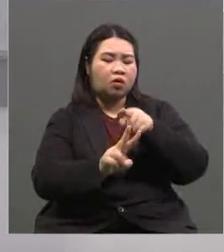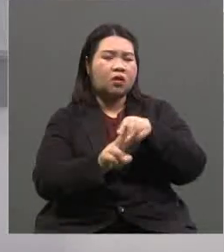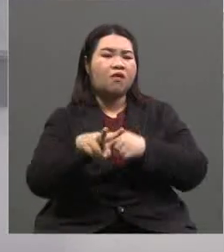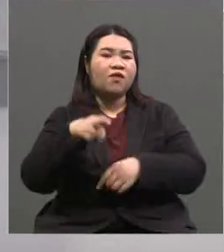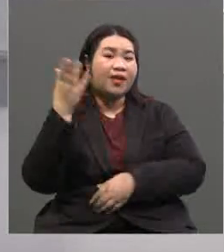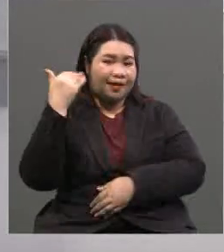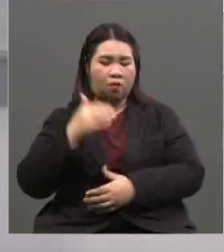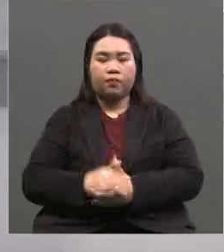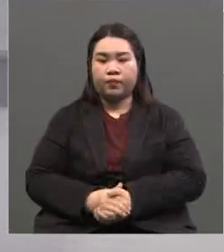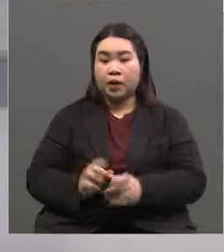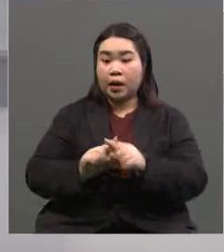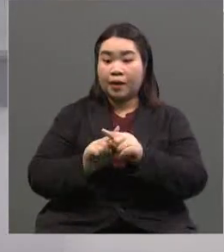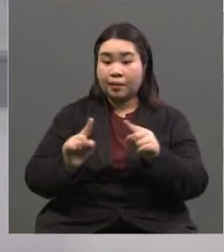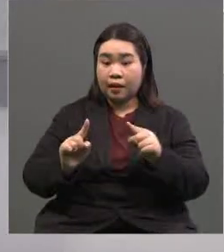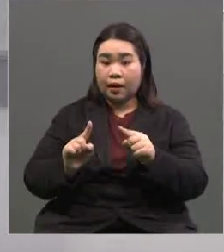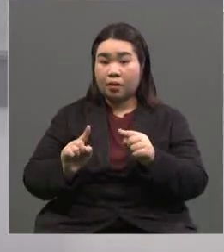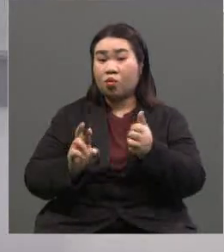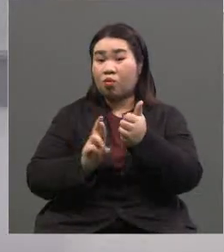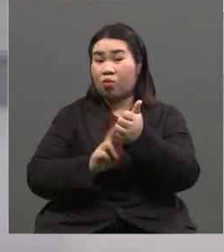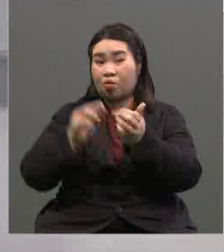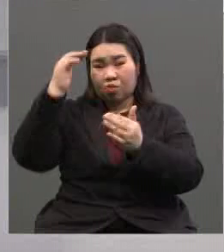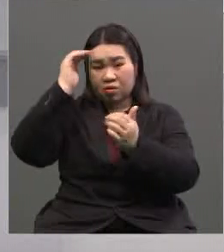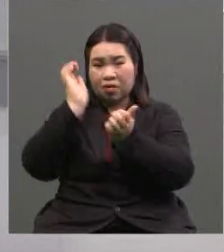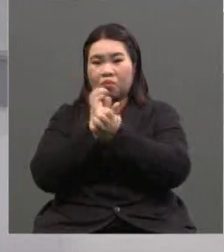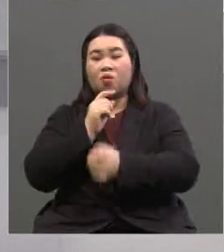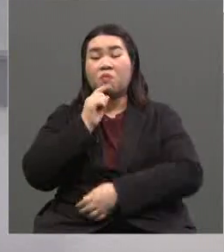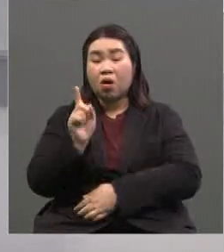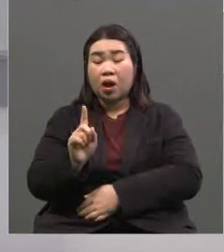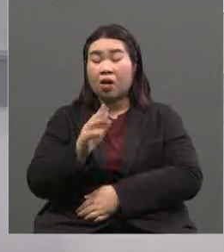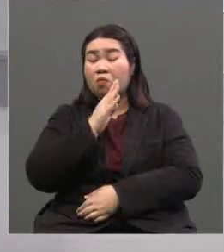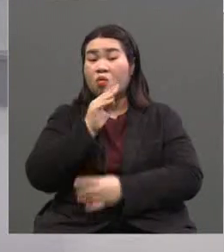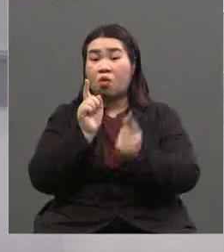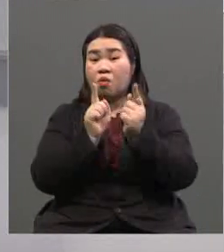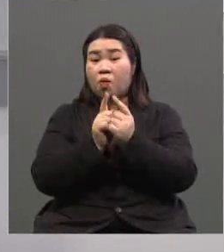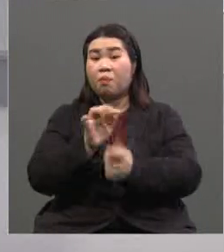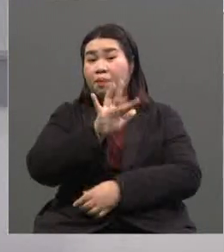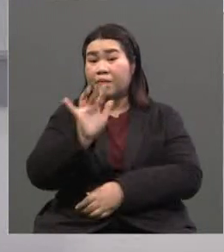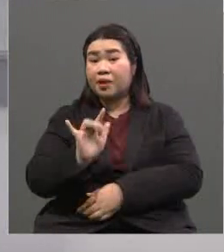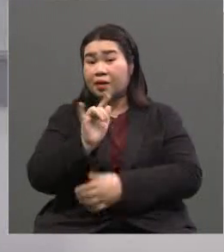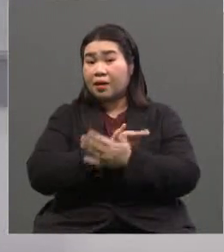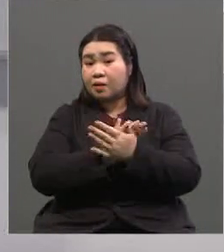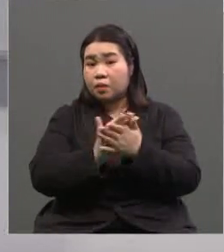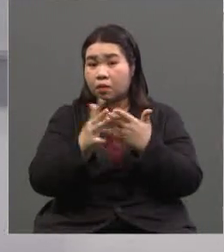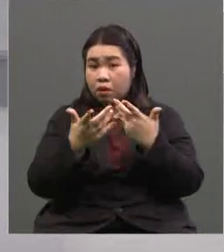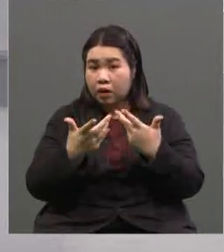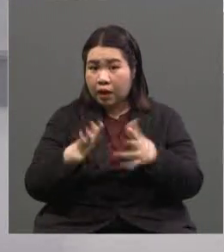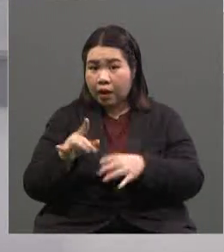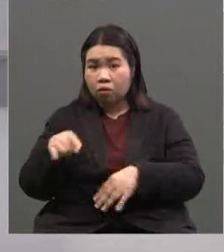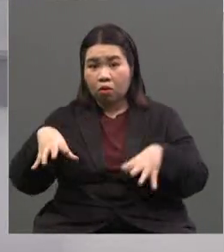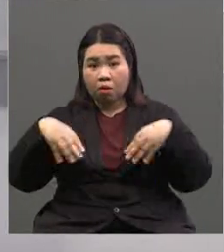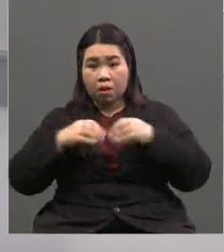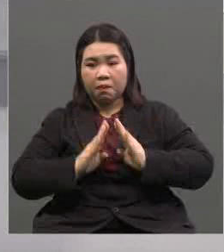แต่ความเชื่อของรองโจ๊กเมื่อสักครู่บอกว่าพอแอมได้พบกับในส่วนของคนที่อยากจะพบที่เป็นญาติแล้วจะสารภา